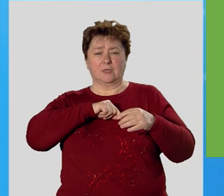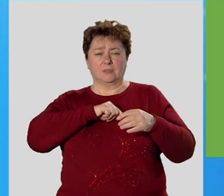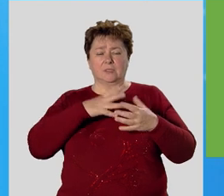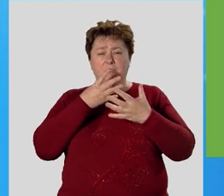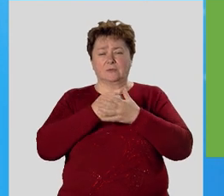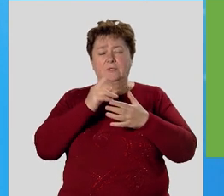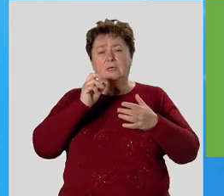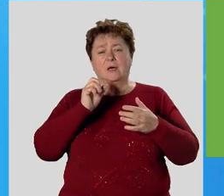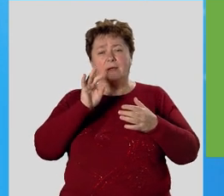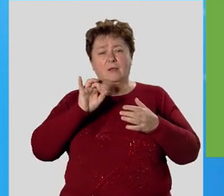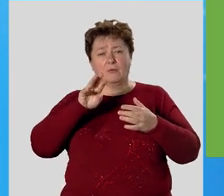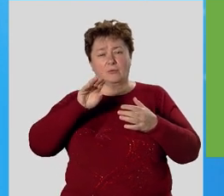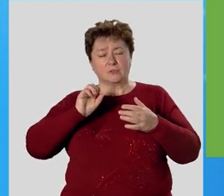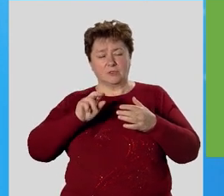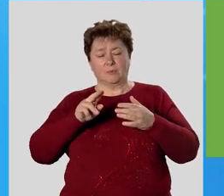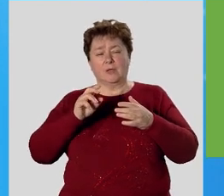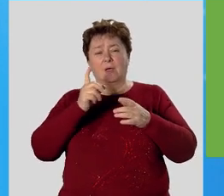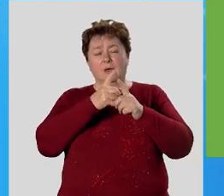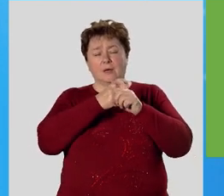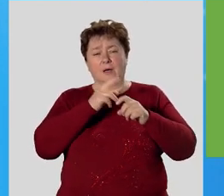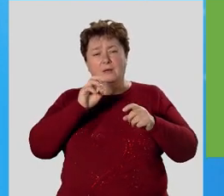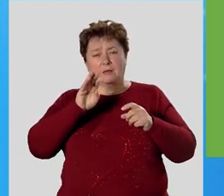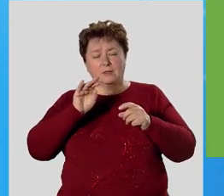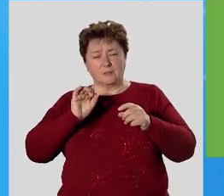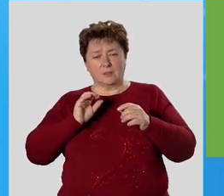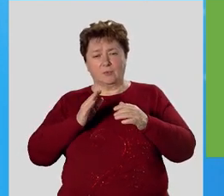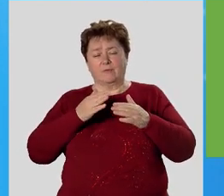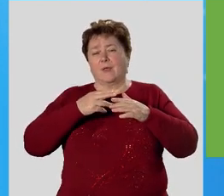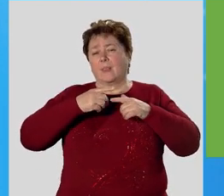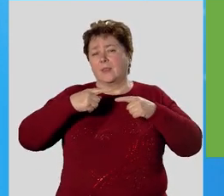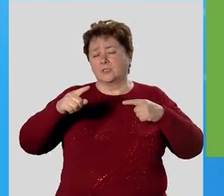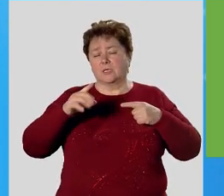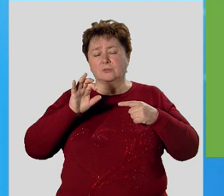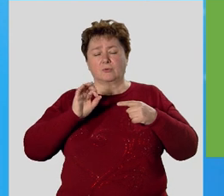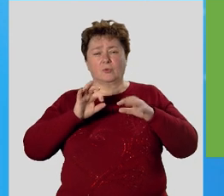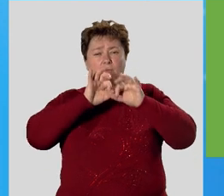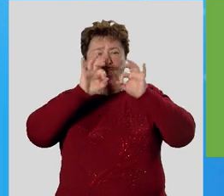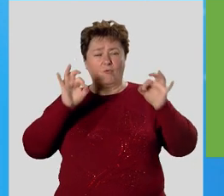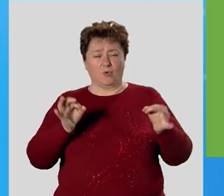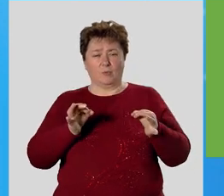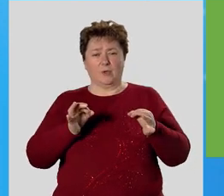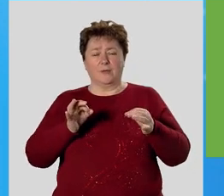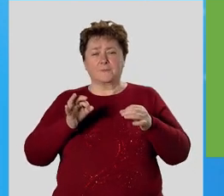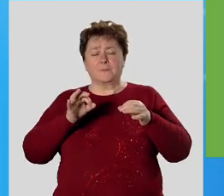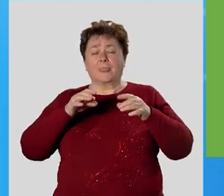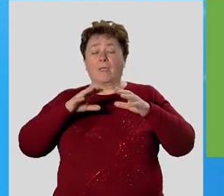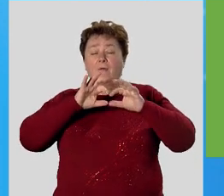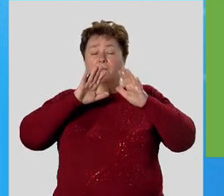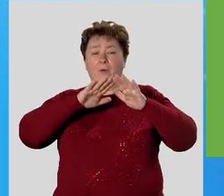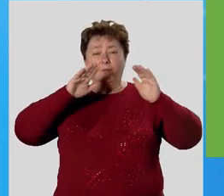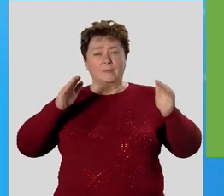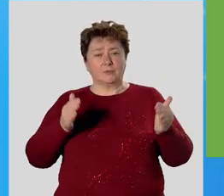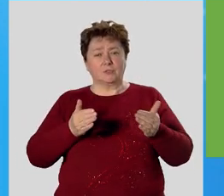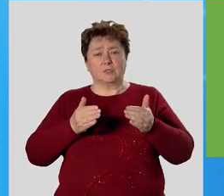свой кариотип. Хромосомы кариотипов отличаются по форме, величине